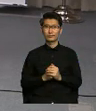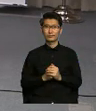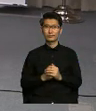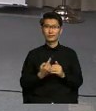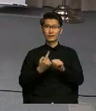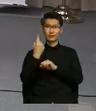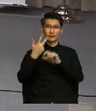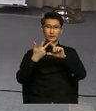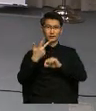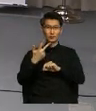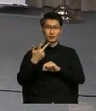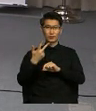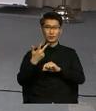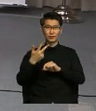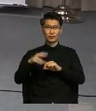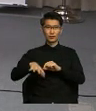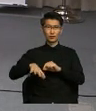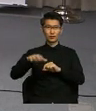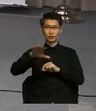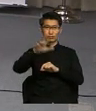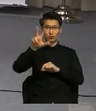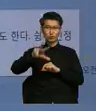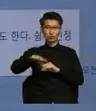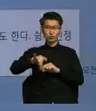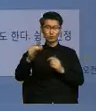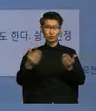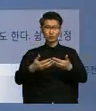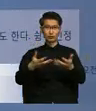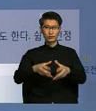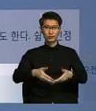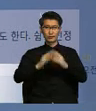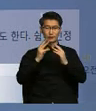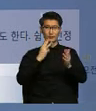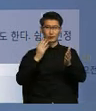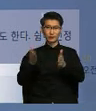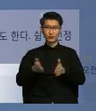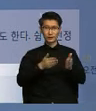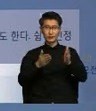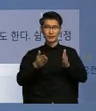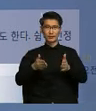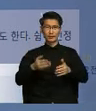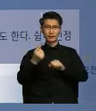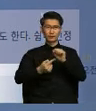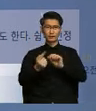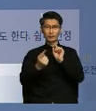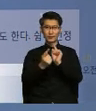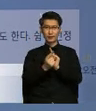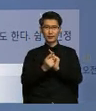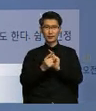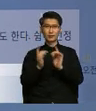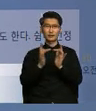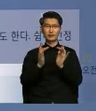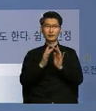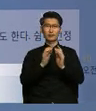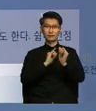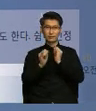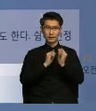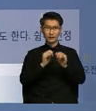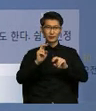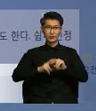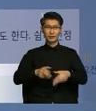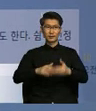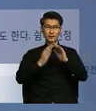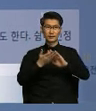지난해 7월 전국 광역자치단체 최초로 노동국을 신설했던 경기도가 신설 1년을 맞아 온라인 기자 브리핑